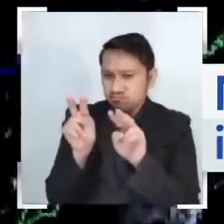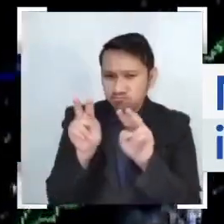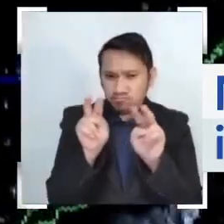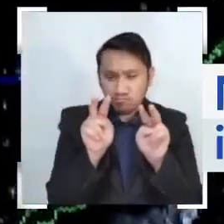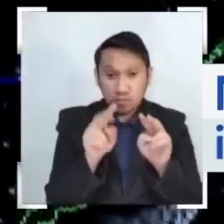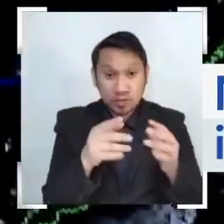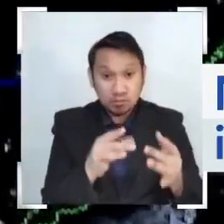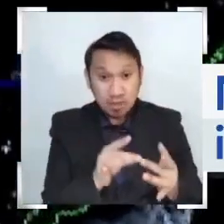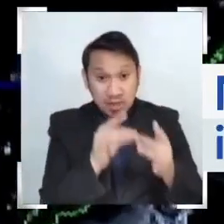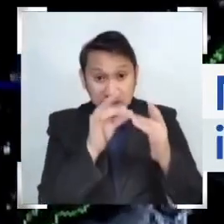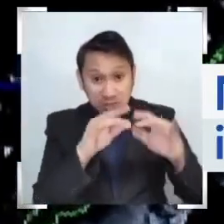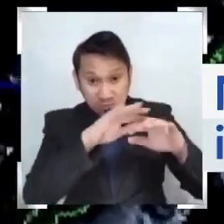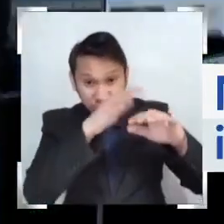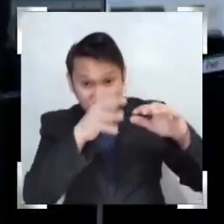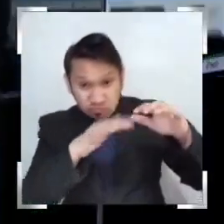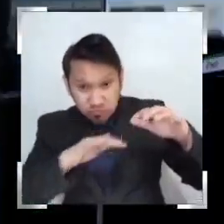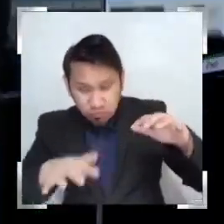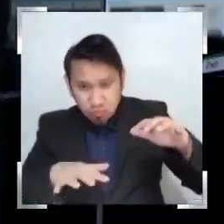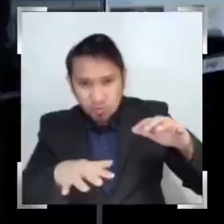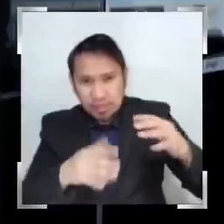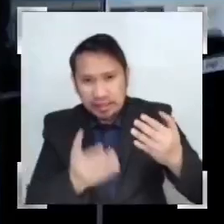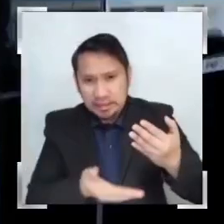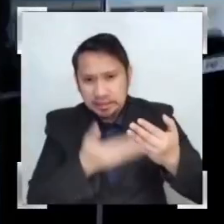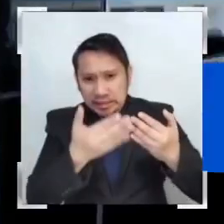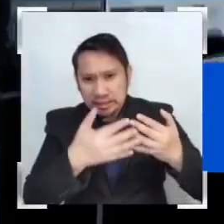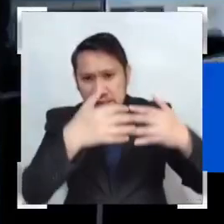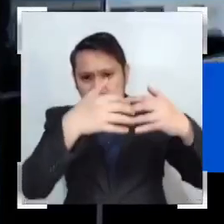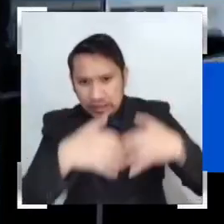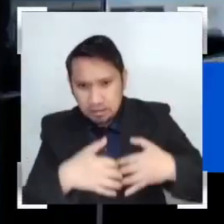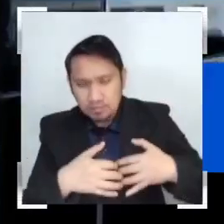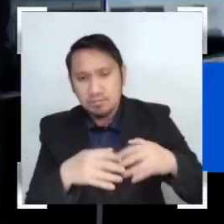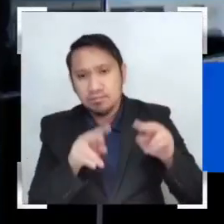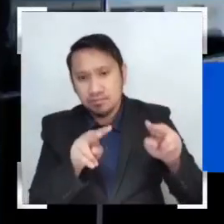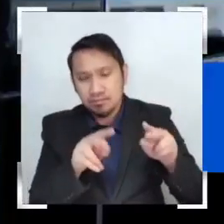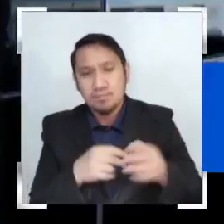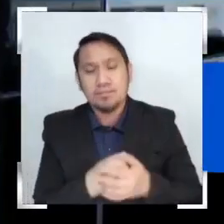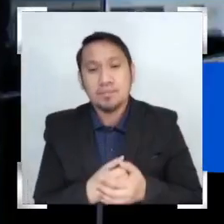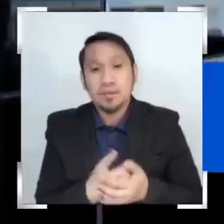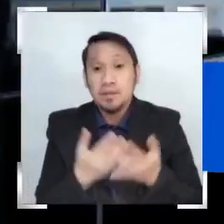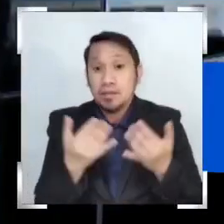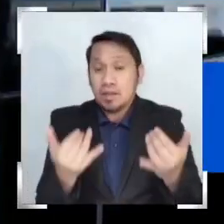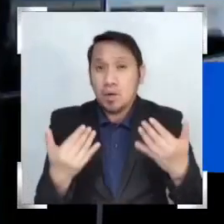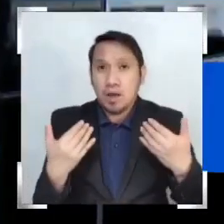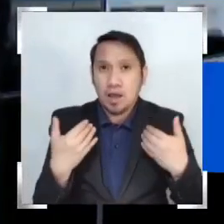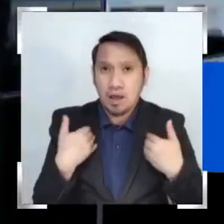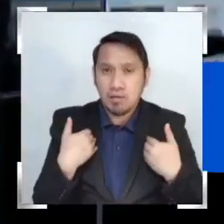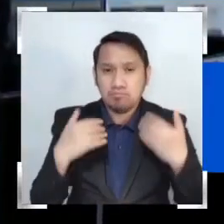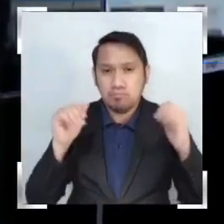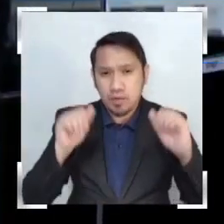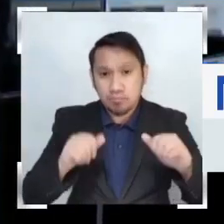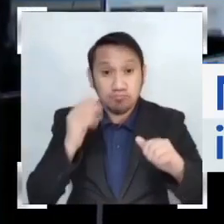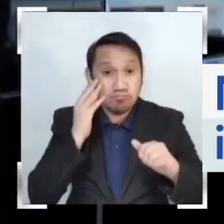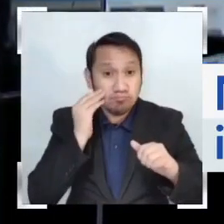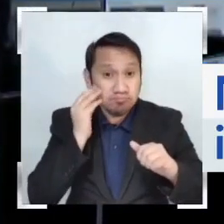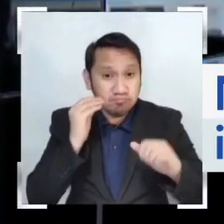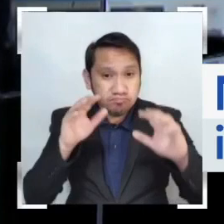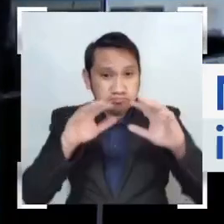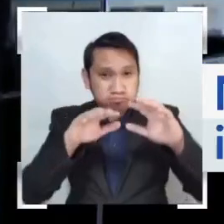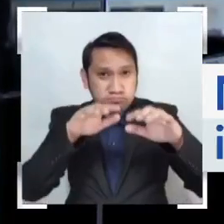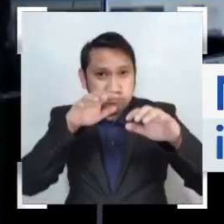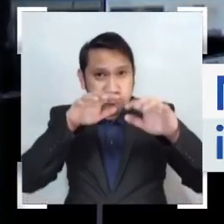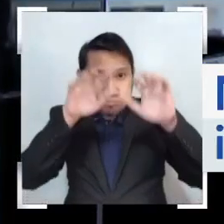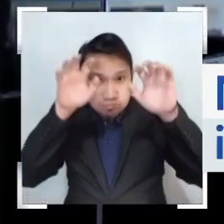Cordillera Administrative Region. There will be thunderstorms, localized weather which will bring of course